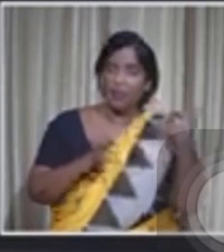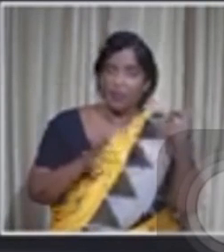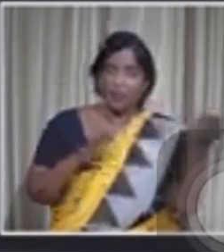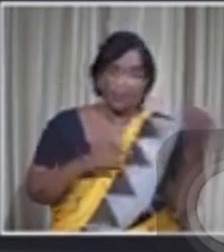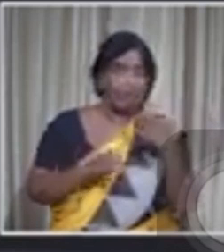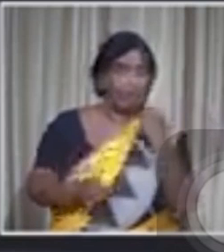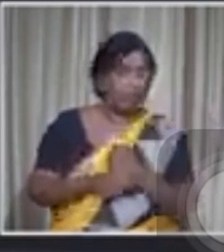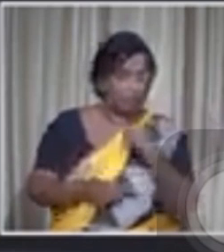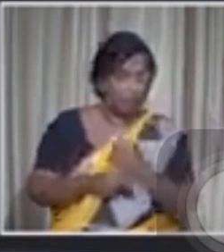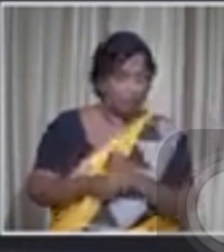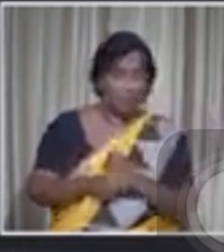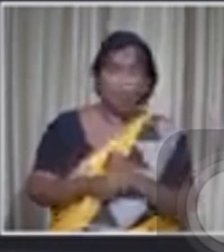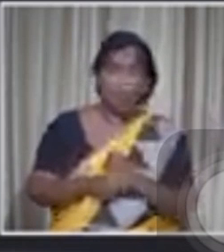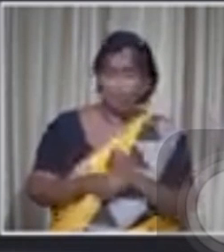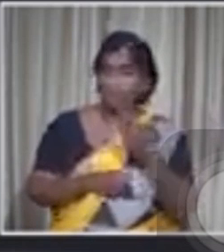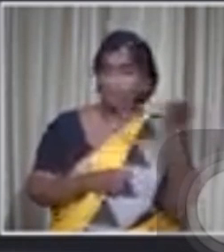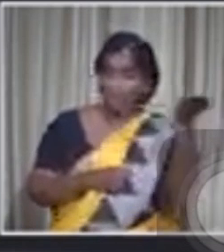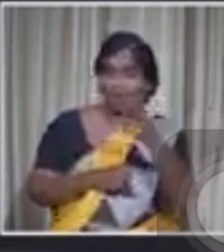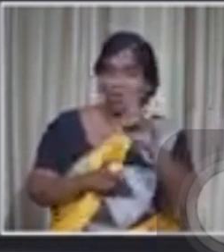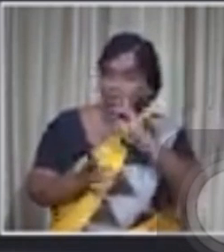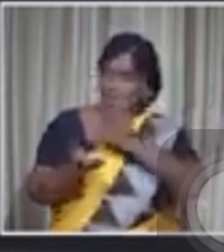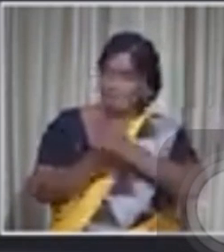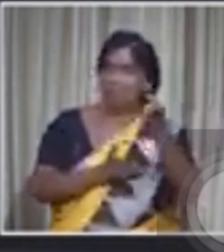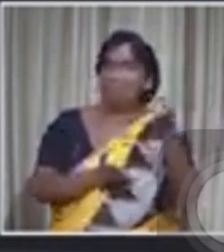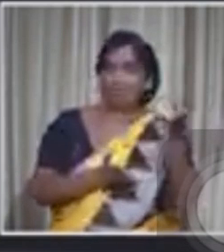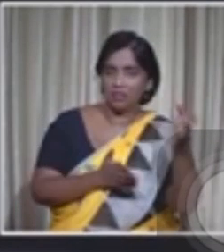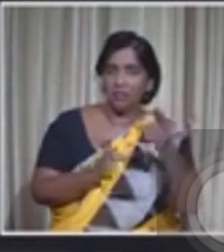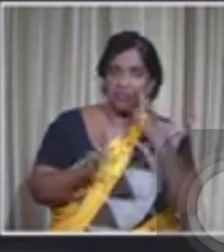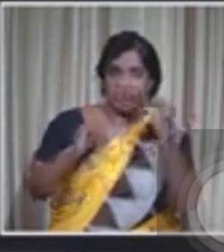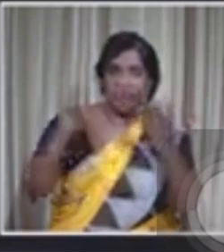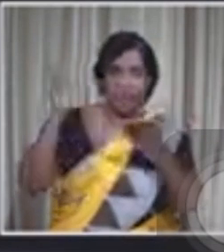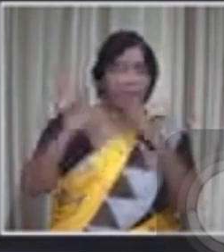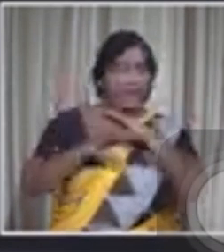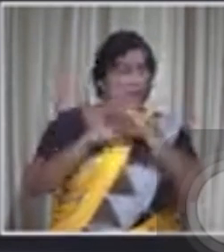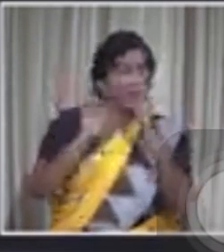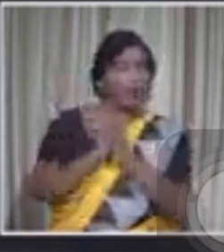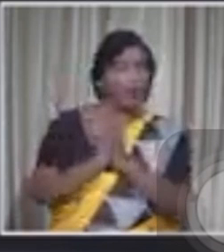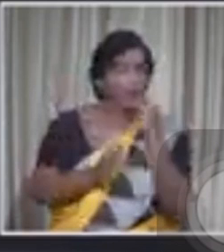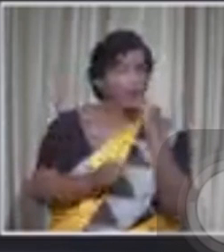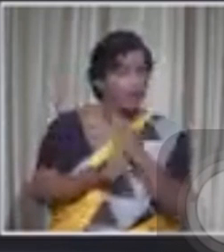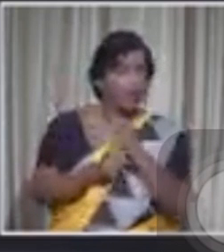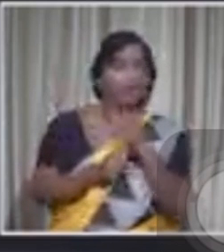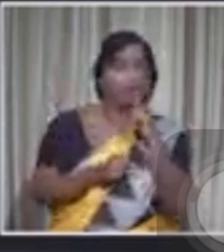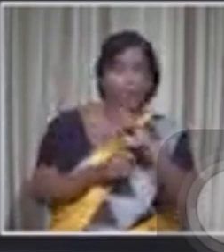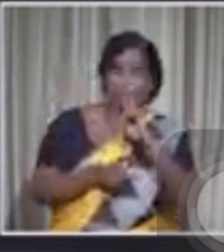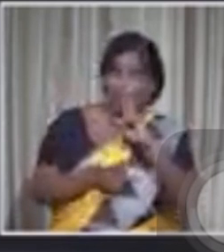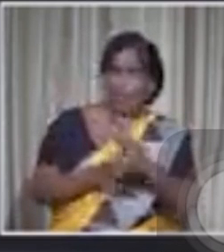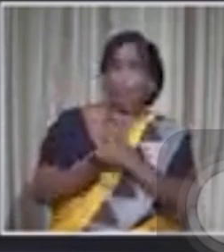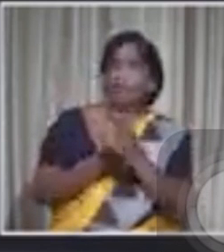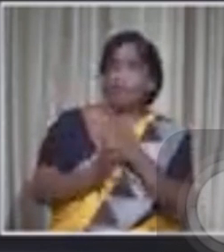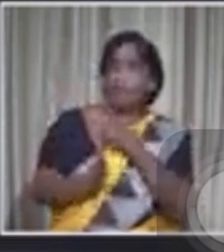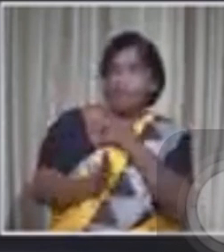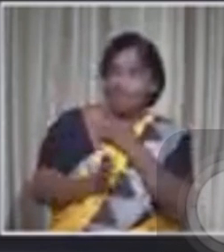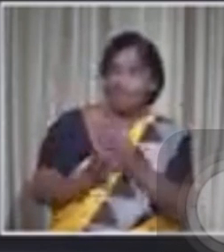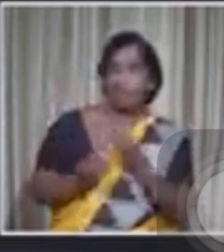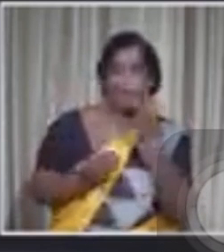பச்சையாக ஏமாற்றி இருக்கின்றது பெருந்தோட்ட கம்பெனிகளும் பெருந்தோட்ட கம்பெனிகள் அரசாங்கம் சேர்ந்து நாடக மாறி என்னுடைய சமூகத்தை ஏமாற்றி அந்த